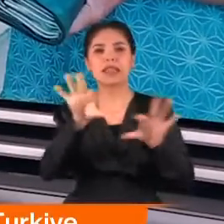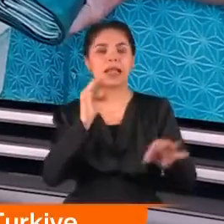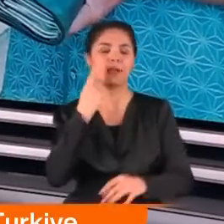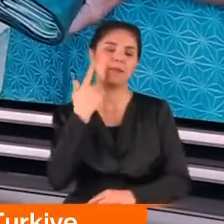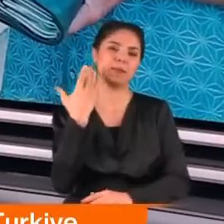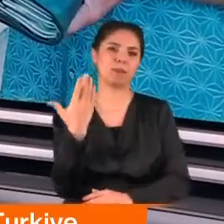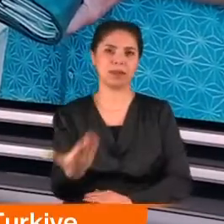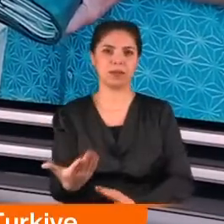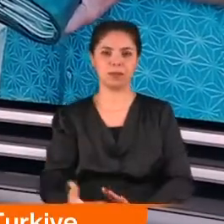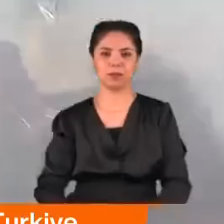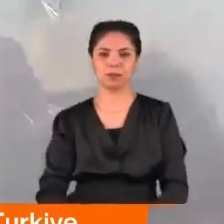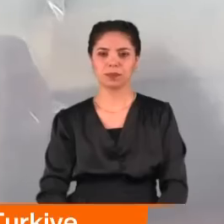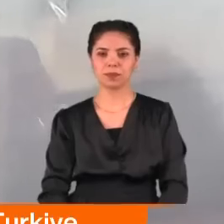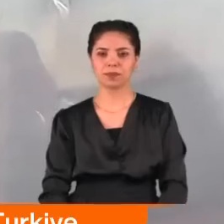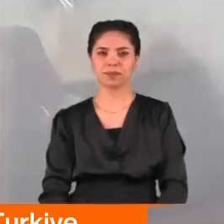seçenekleri